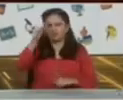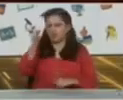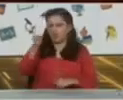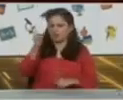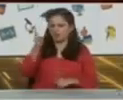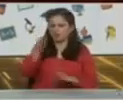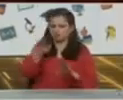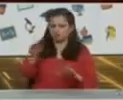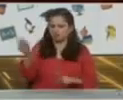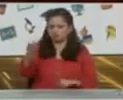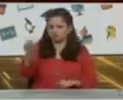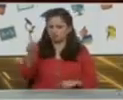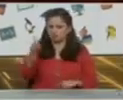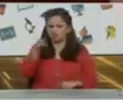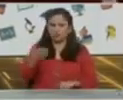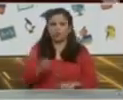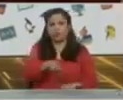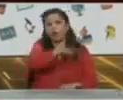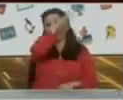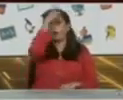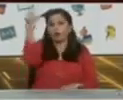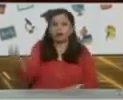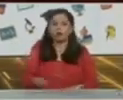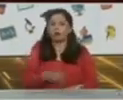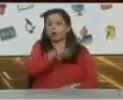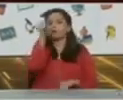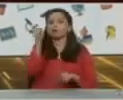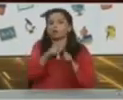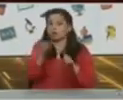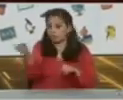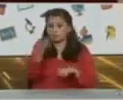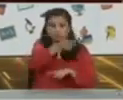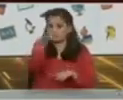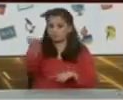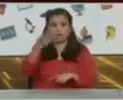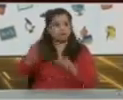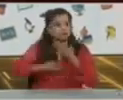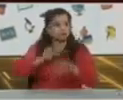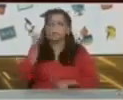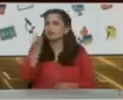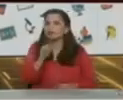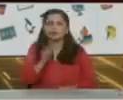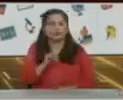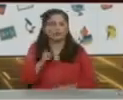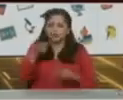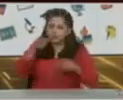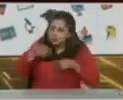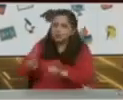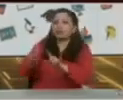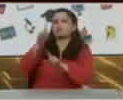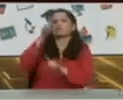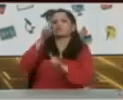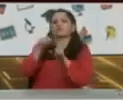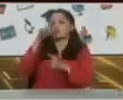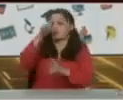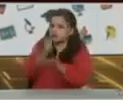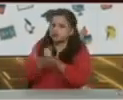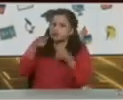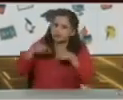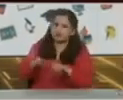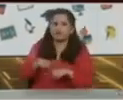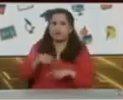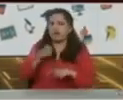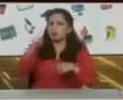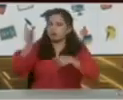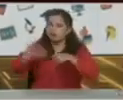बनकर उसे सुबह से शाम तक क्या करना है ये मत समझाइए। बार बार ये मत पूछिए